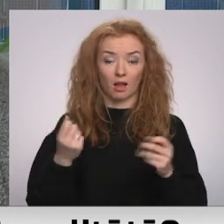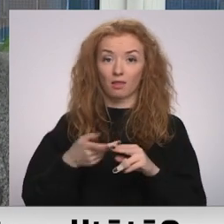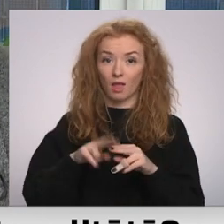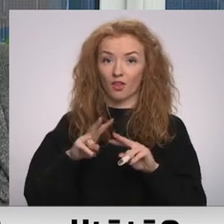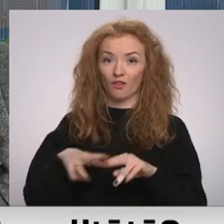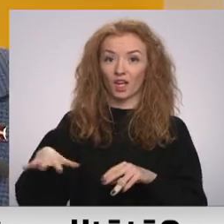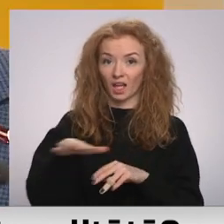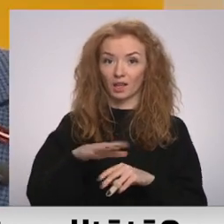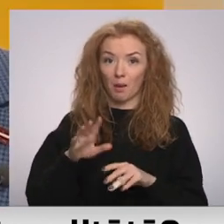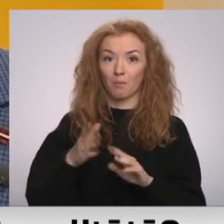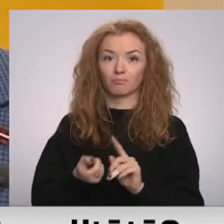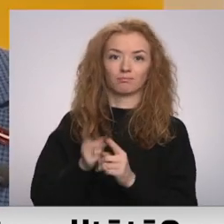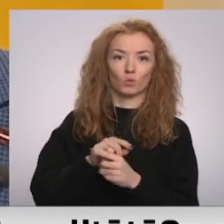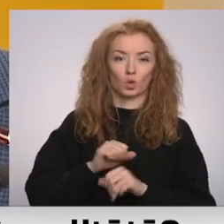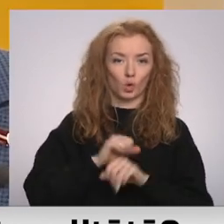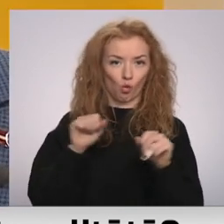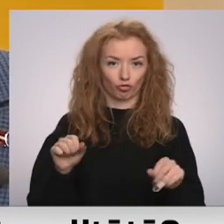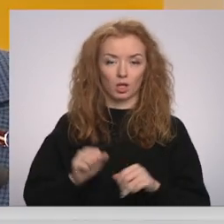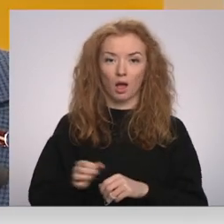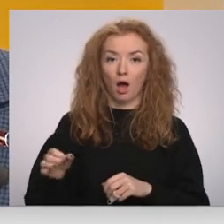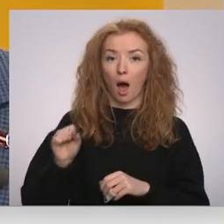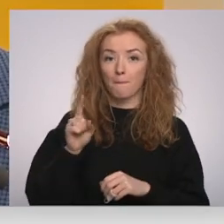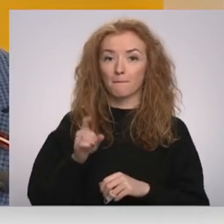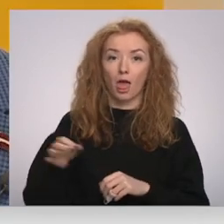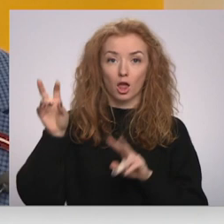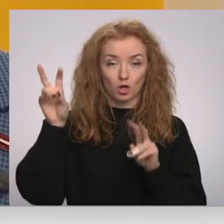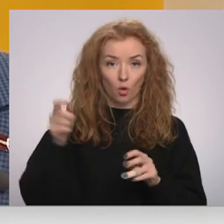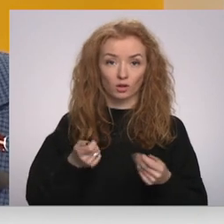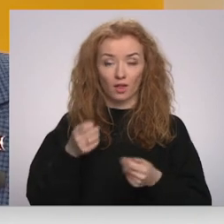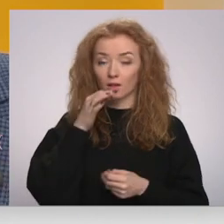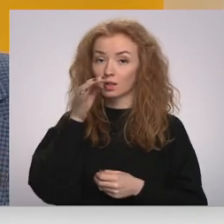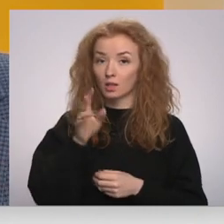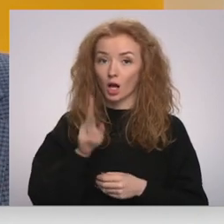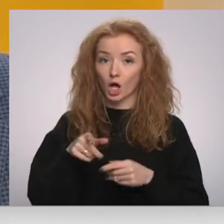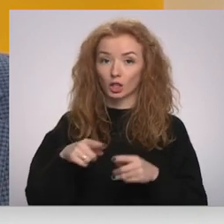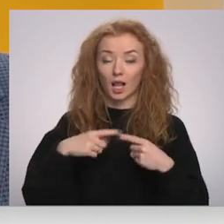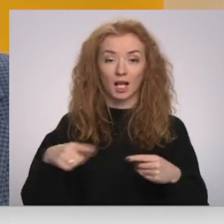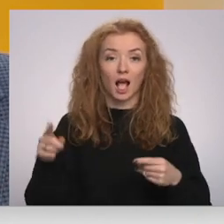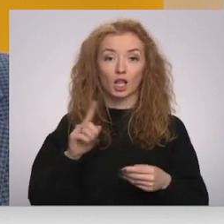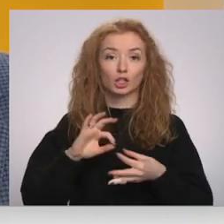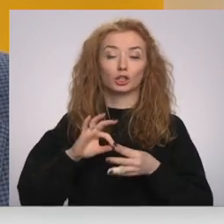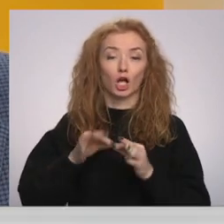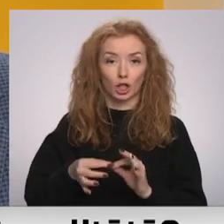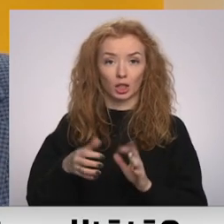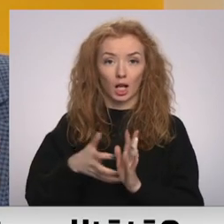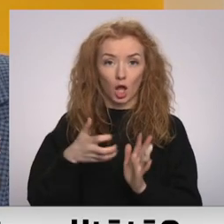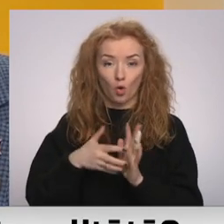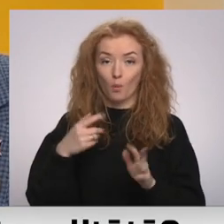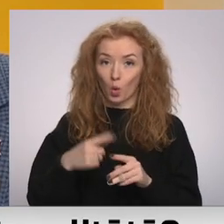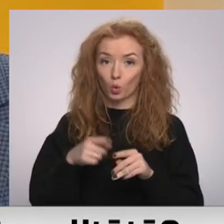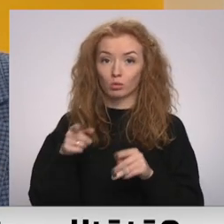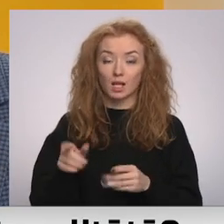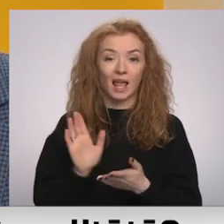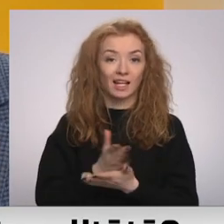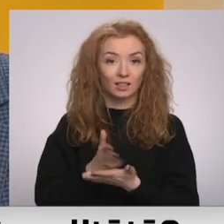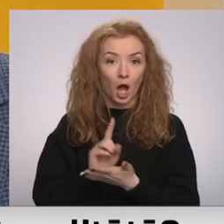paliek drošāka visiem. Mēs redzam, ka tā vides pieejamība ir sarežģīta lietojama, un bieži vien tie risinājumi ir